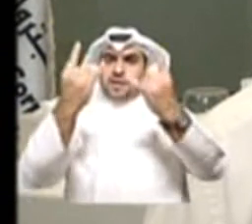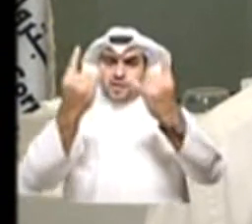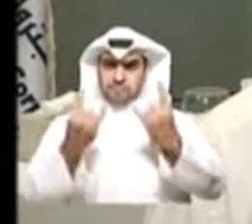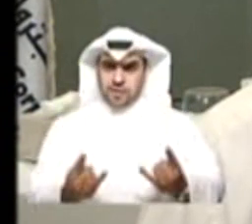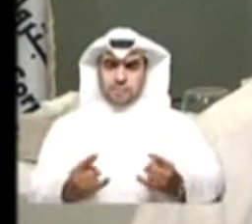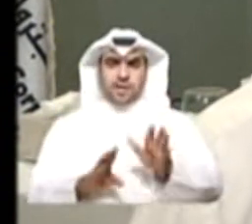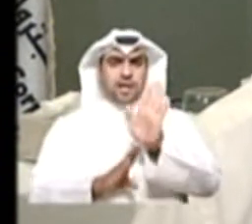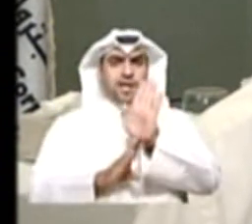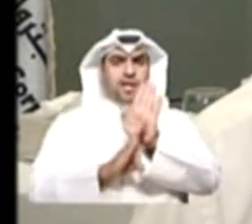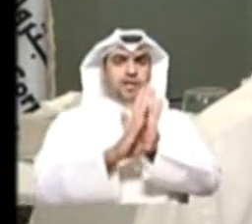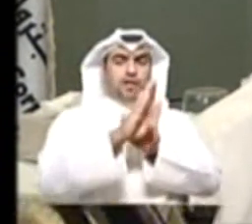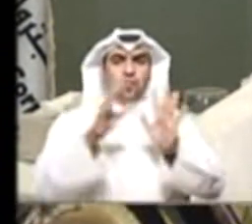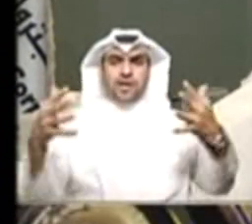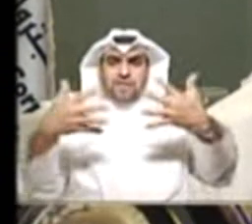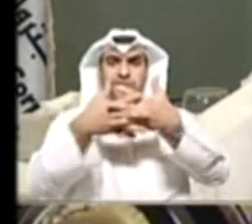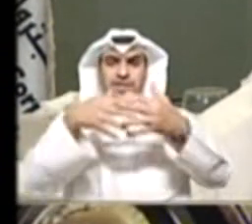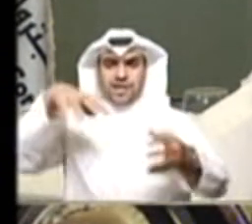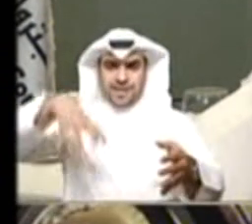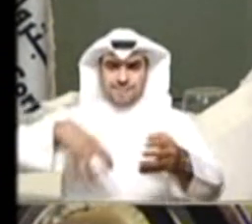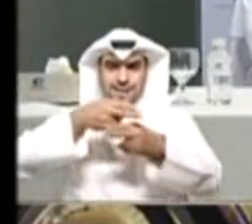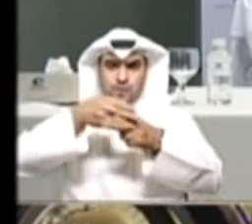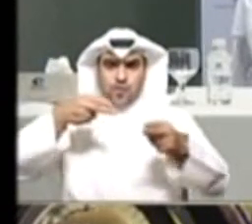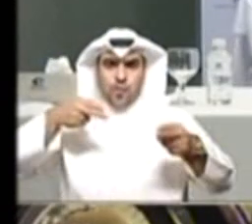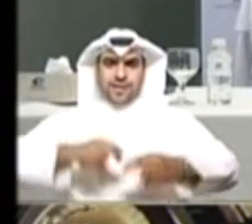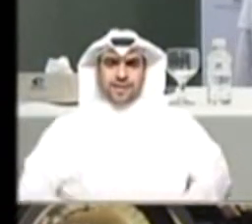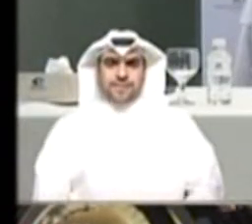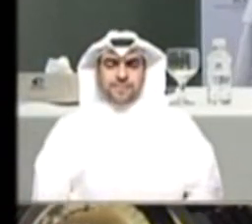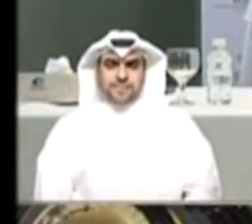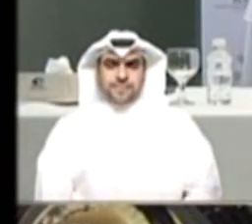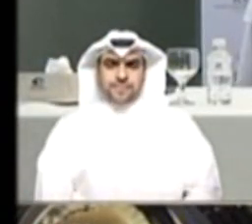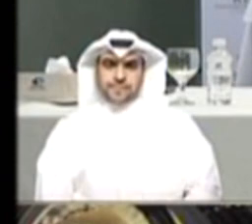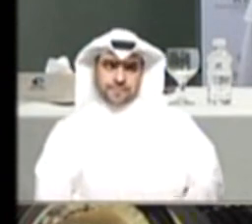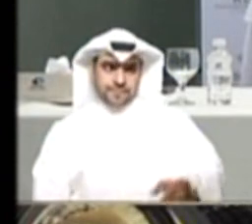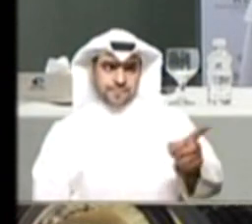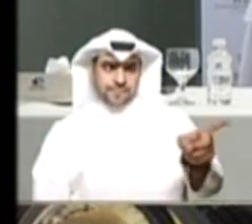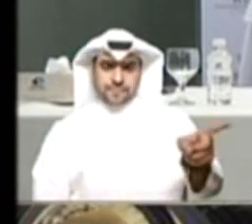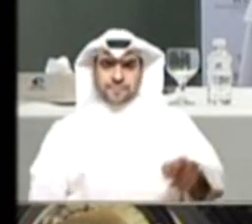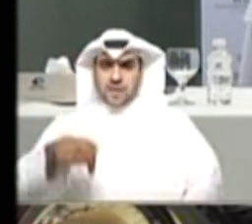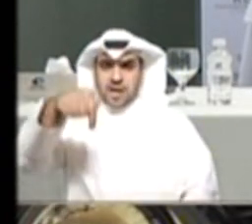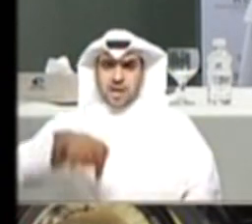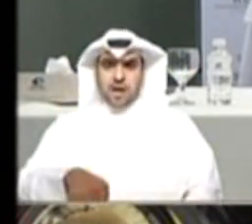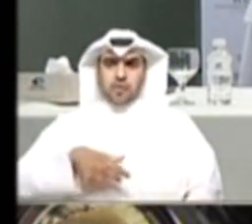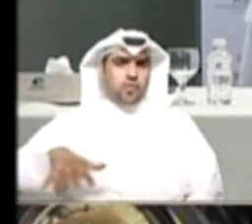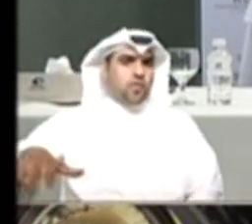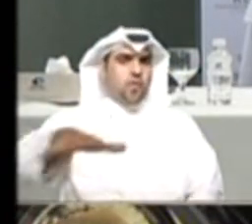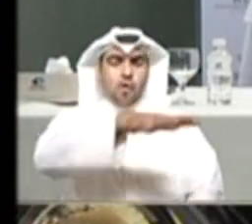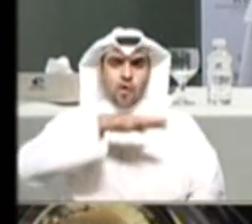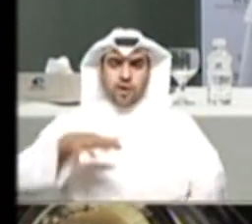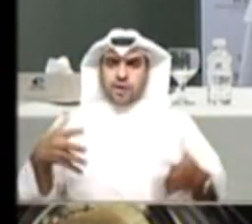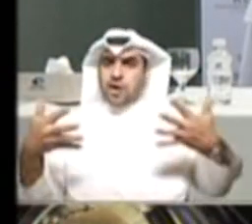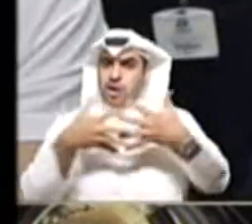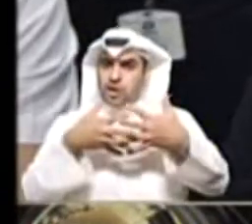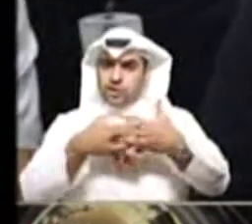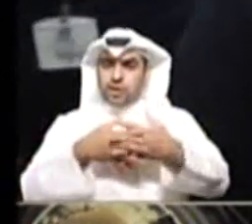يطورون الأعمال في الشركات المحلية الموجودة داخل الكويت. ووسط منظومة متكاملة، تستمر الشركة في